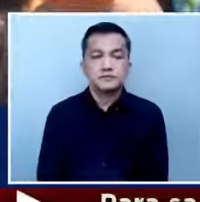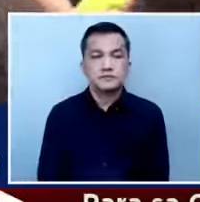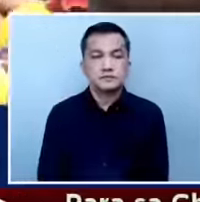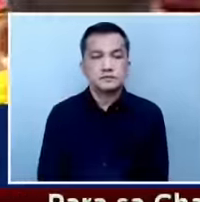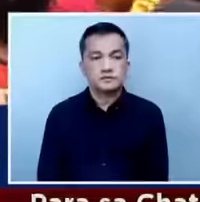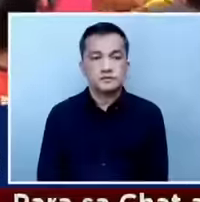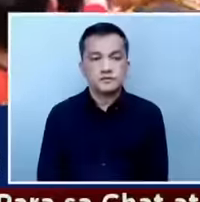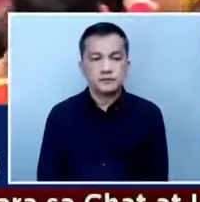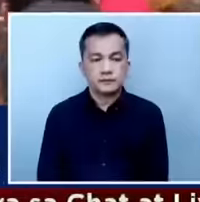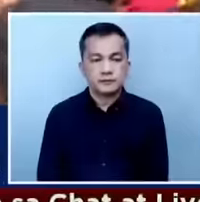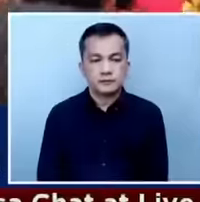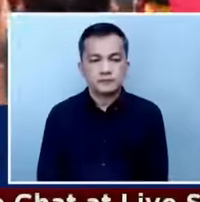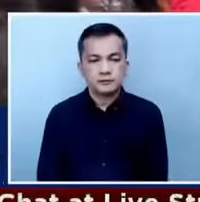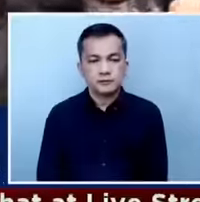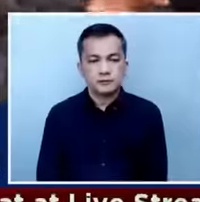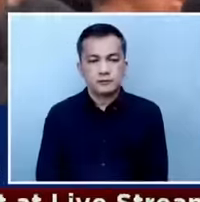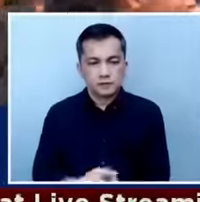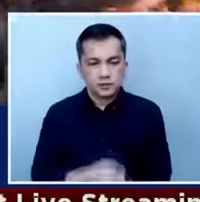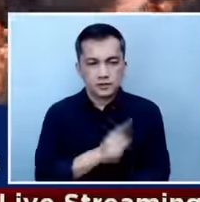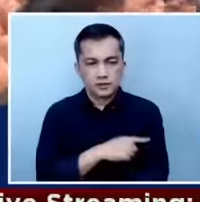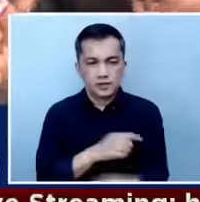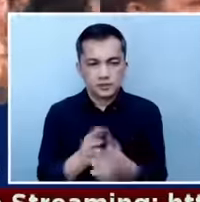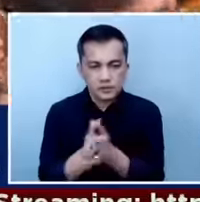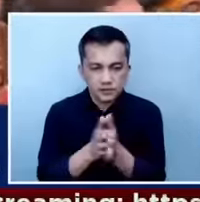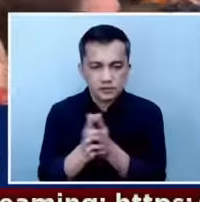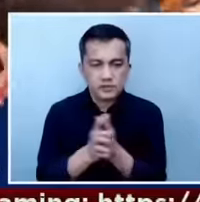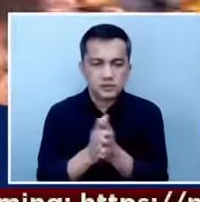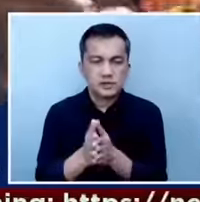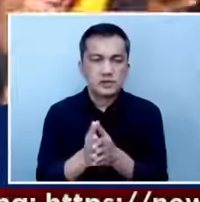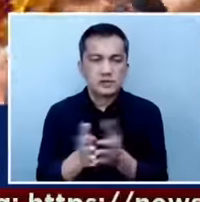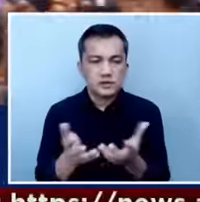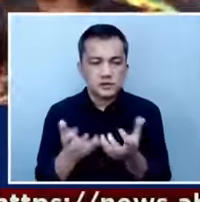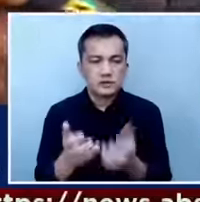ang matinding pananabik ng mga deboto ng Nazareno.